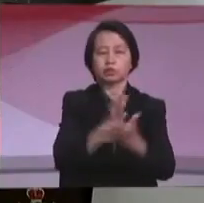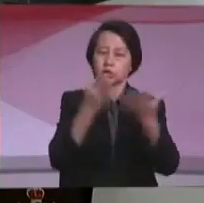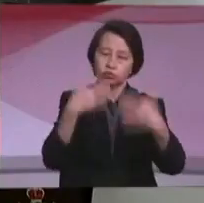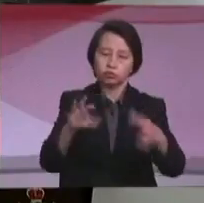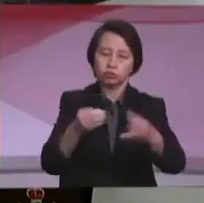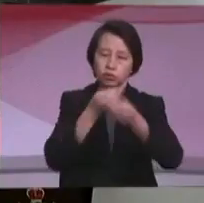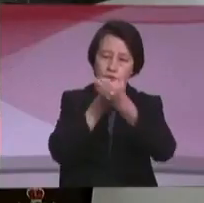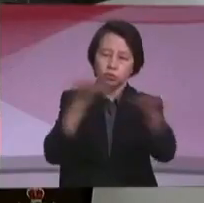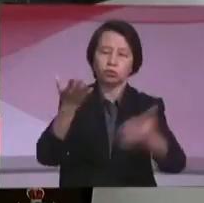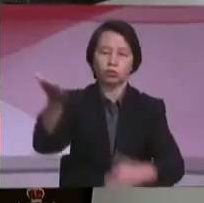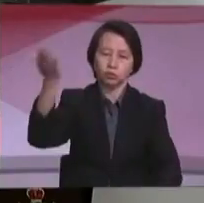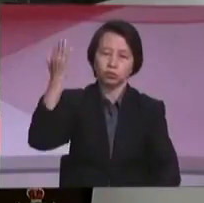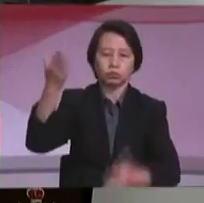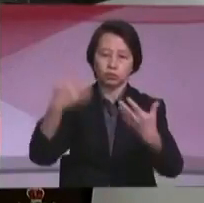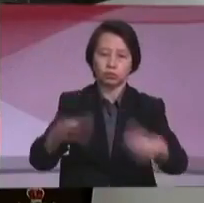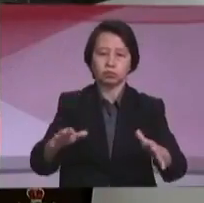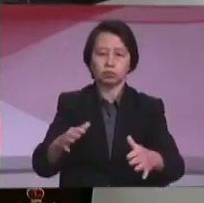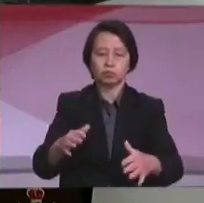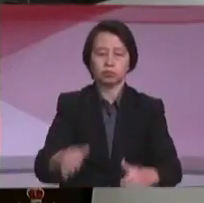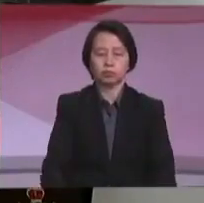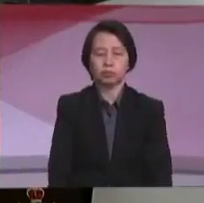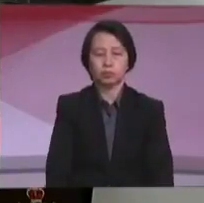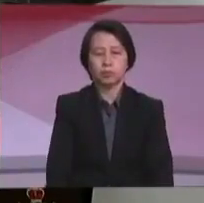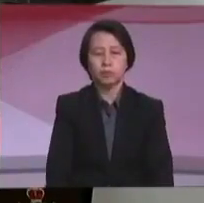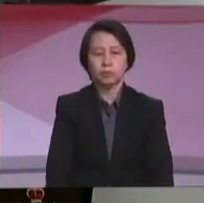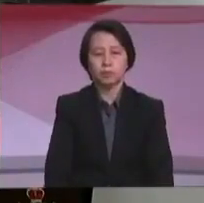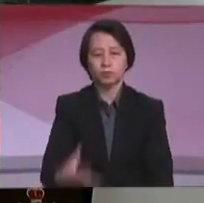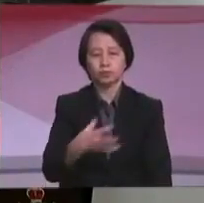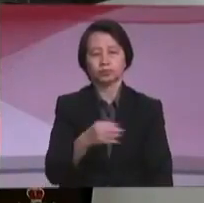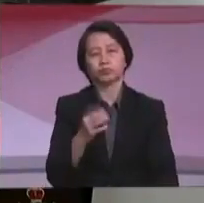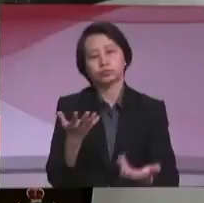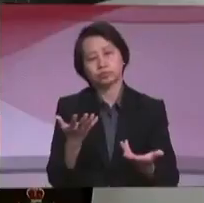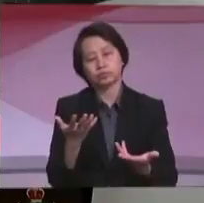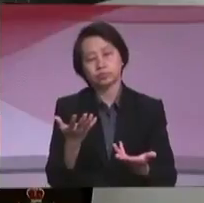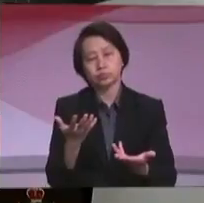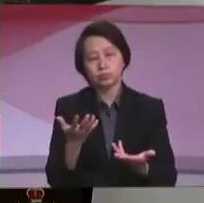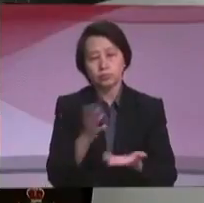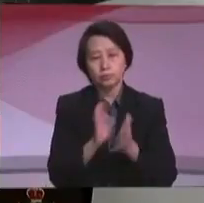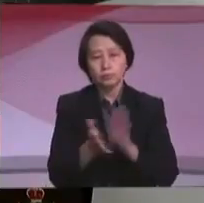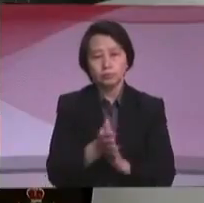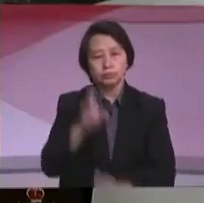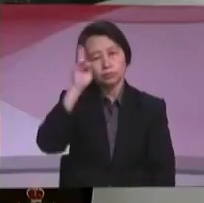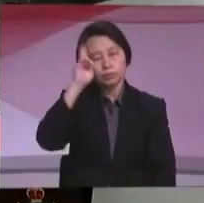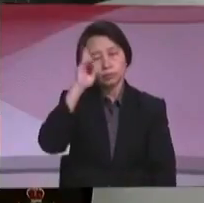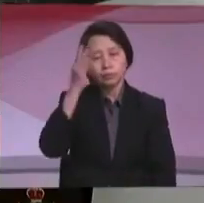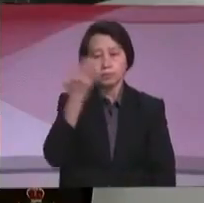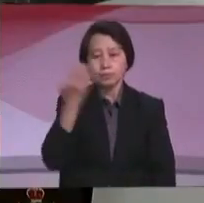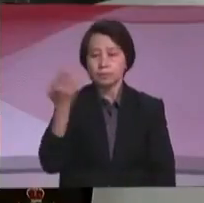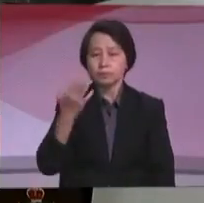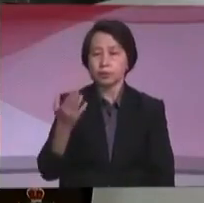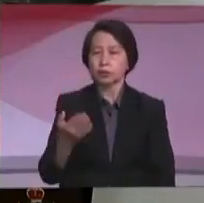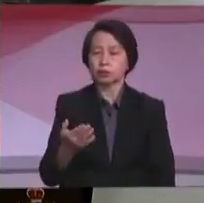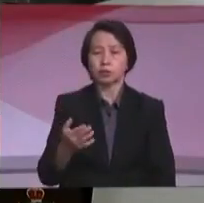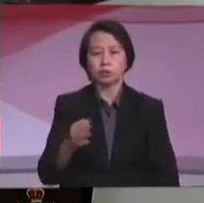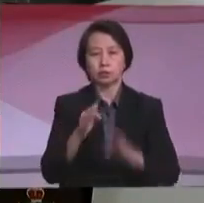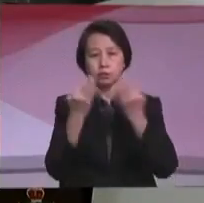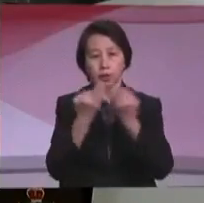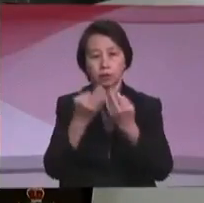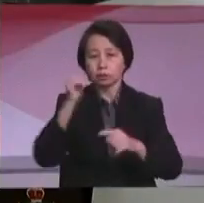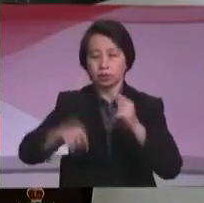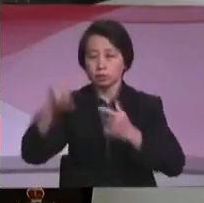pun dilaksanakan sebelum ini. Jadi seperti biasalah, keluarga tidak boleh